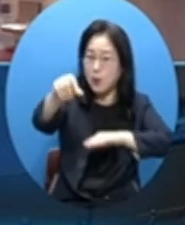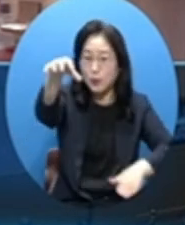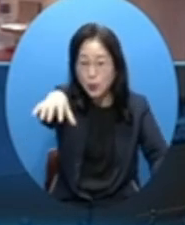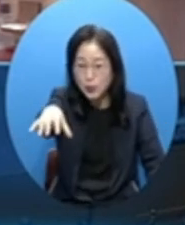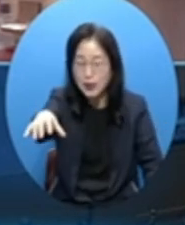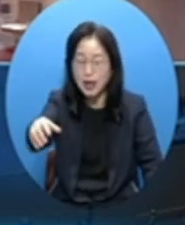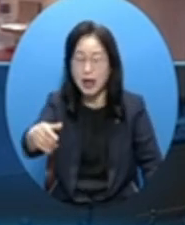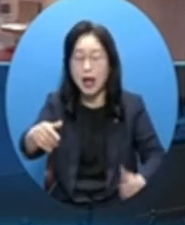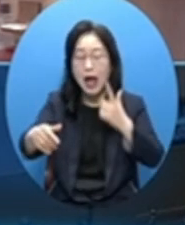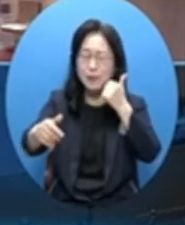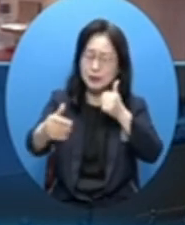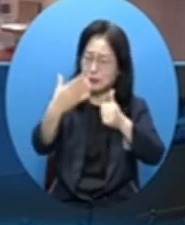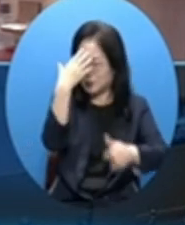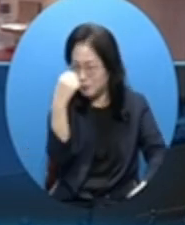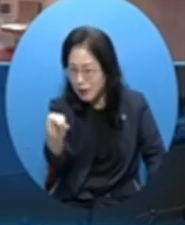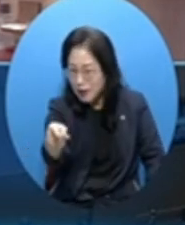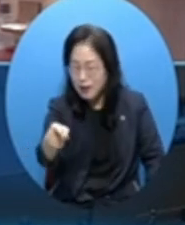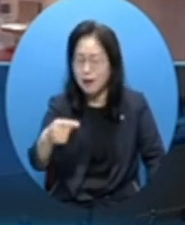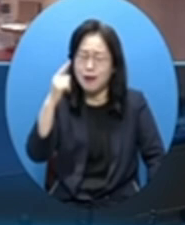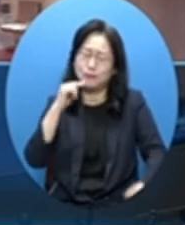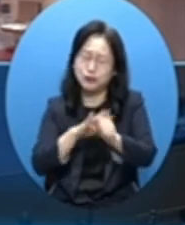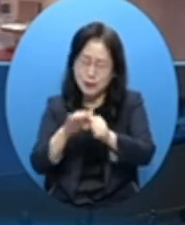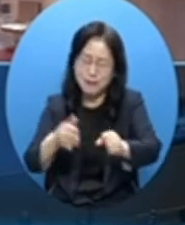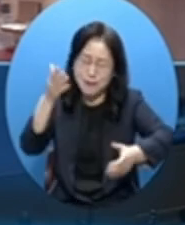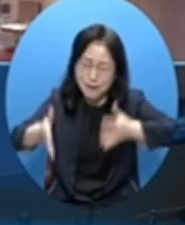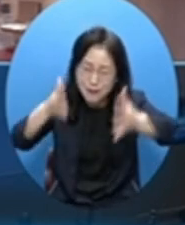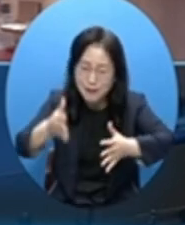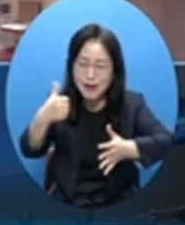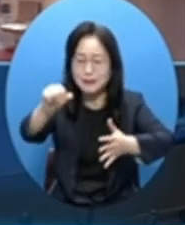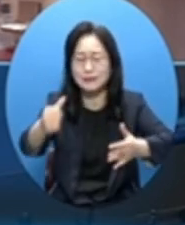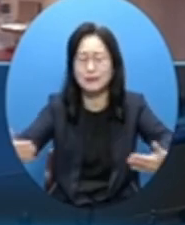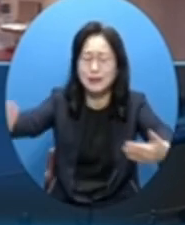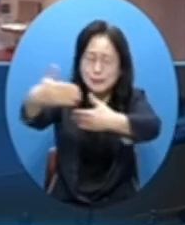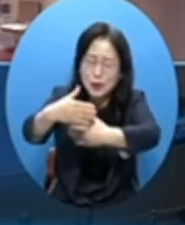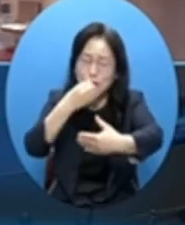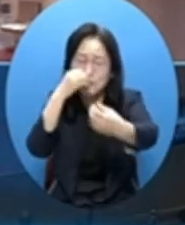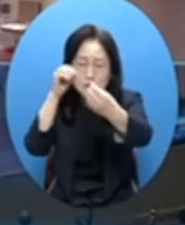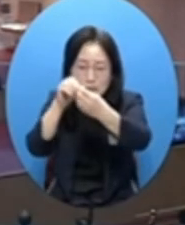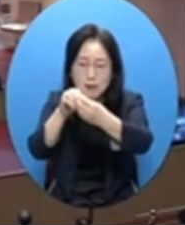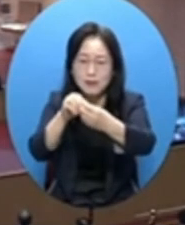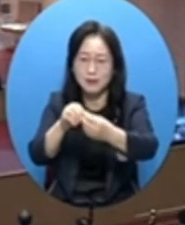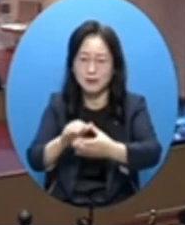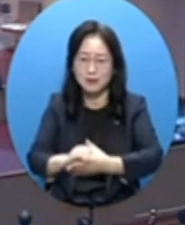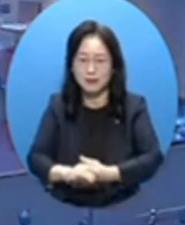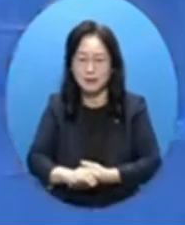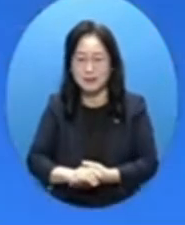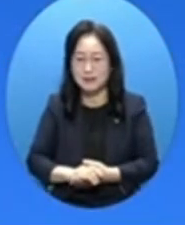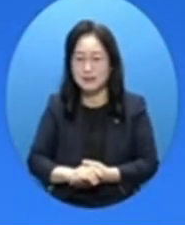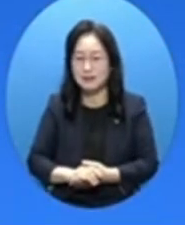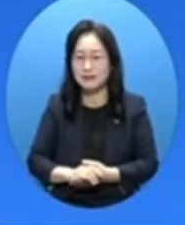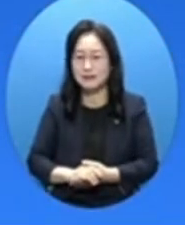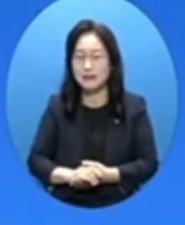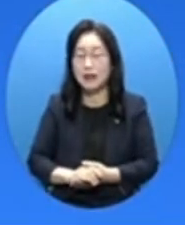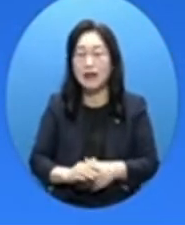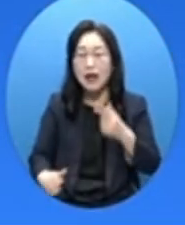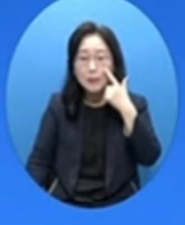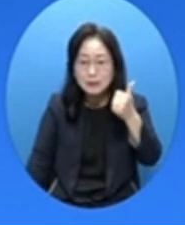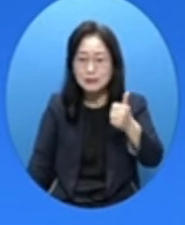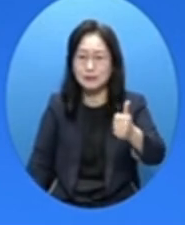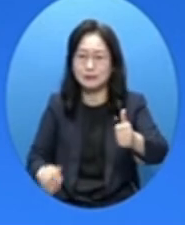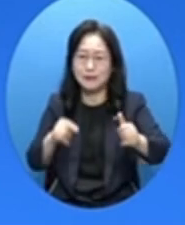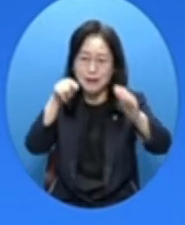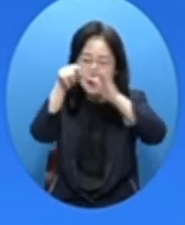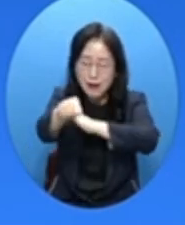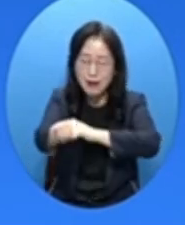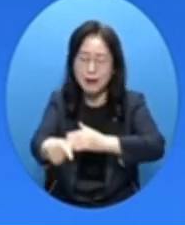아버지가 그를 보고 측은히 달려가 뭘 안고 입을 맞추니 아버지가 달려가서